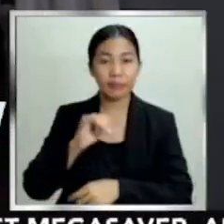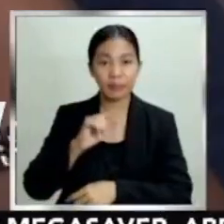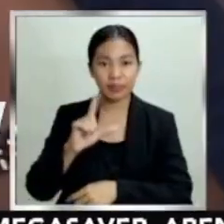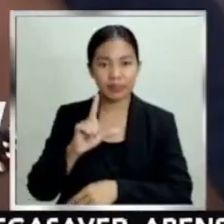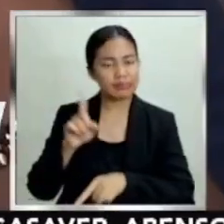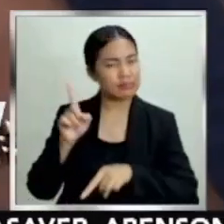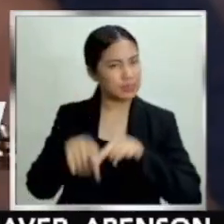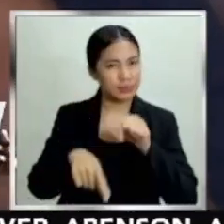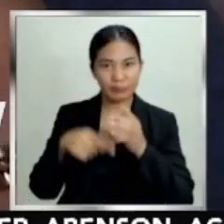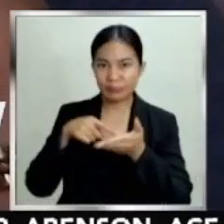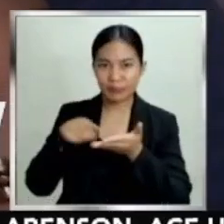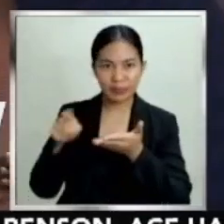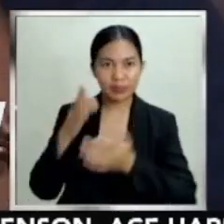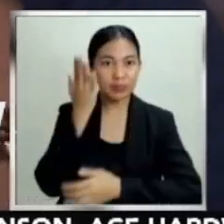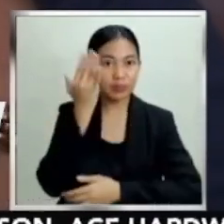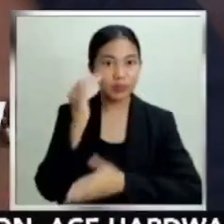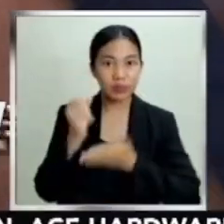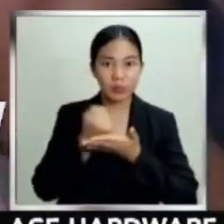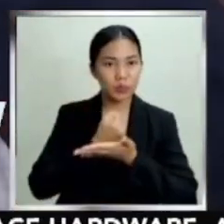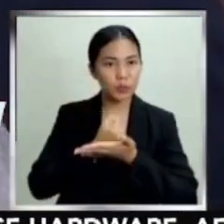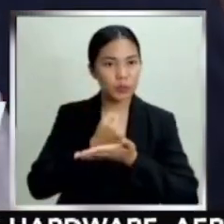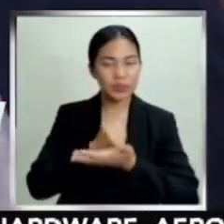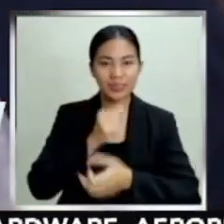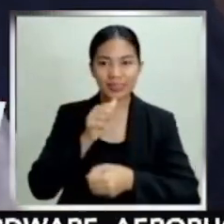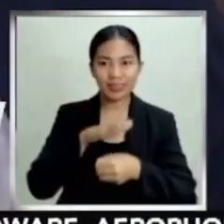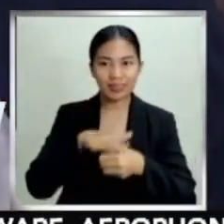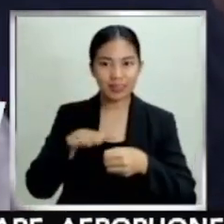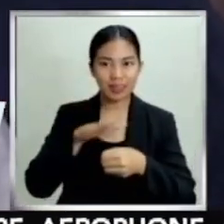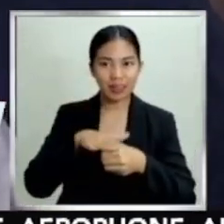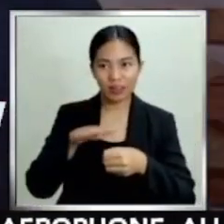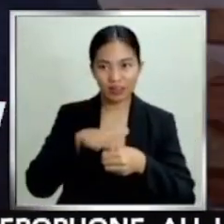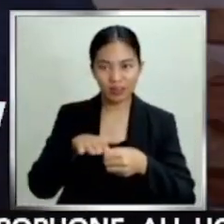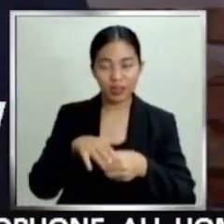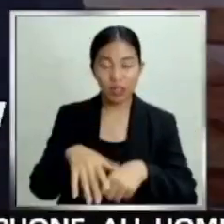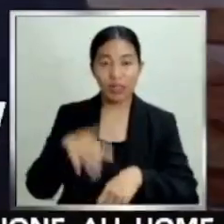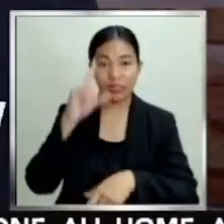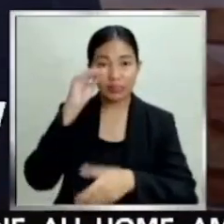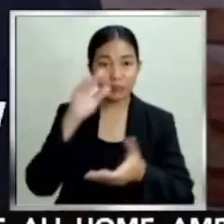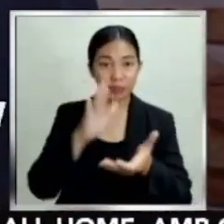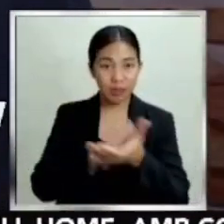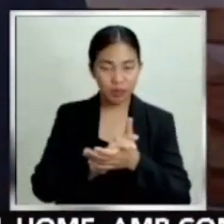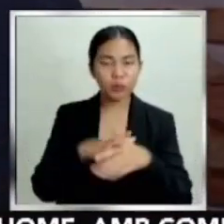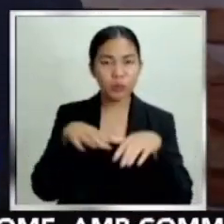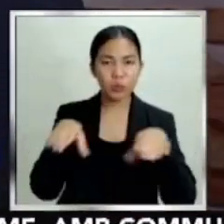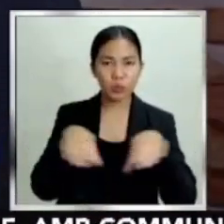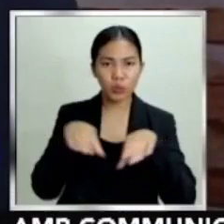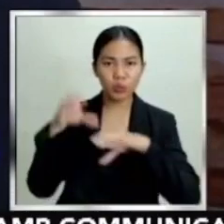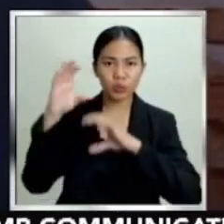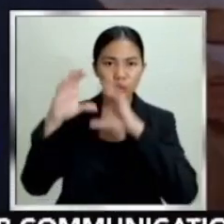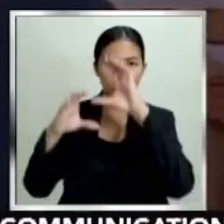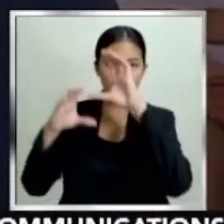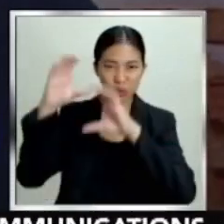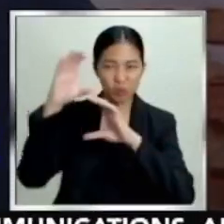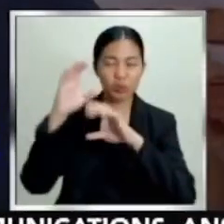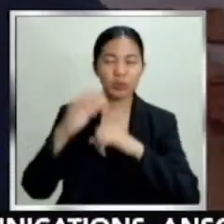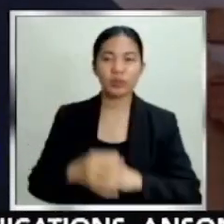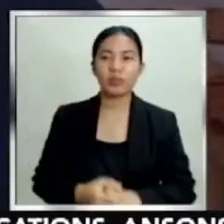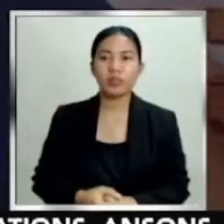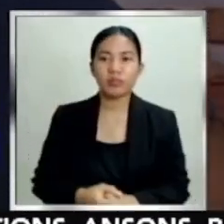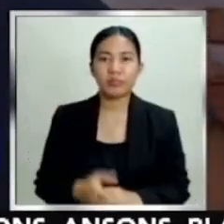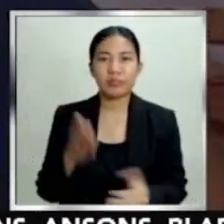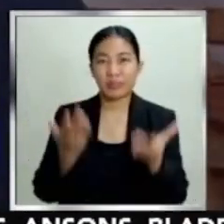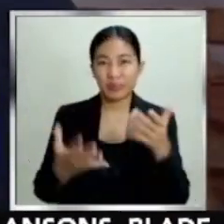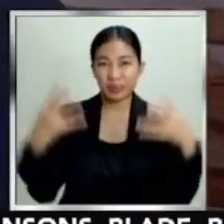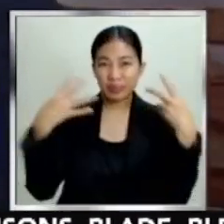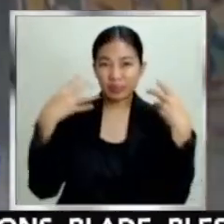ang kita niya bilang tagapag-alaga ng bata at ng asawa niyang construction worker. Baka po maputulan, hindi kasi namin kinakaya yung magbuwa